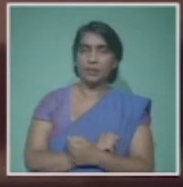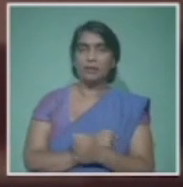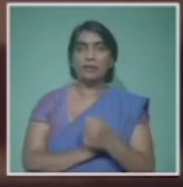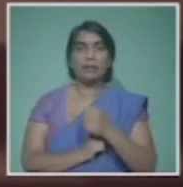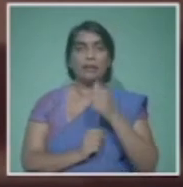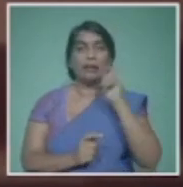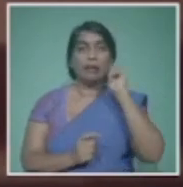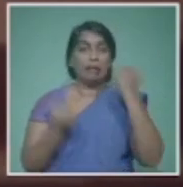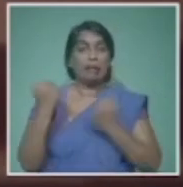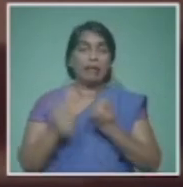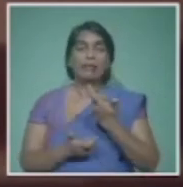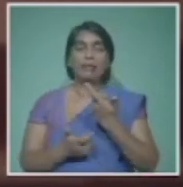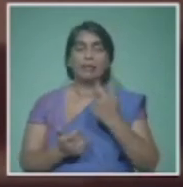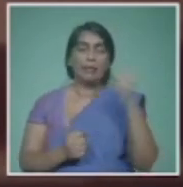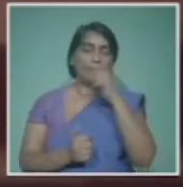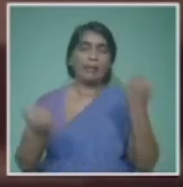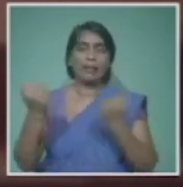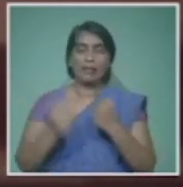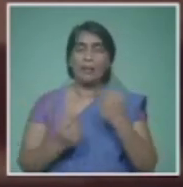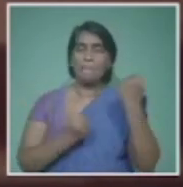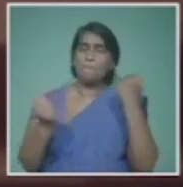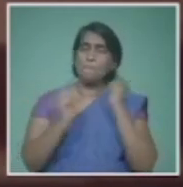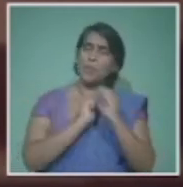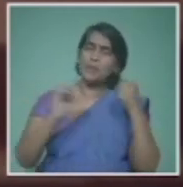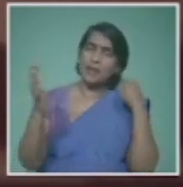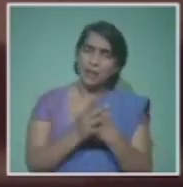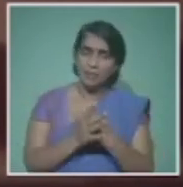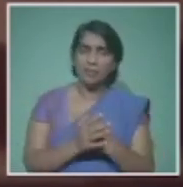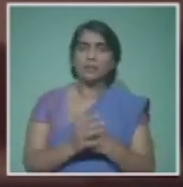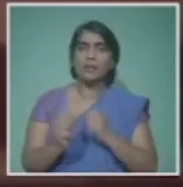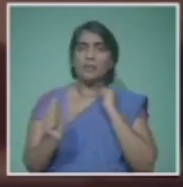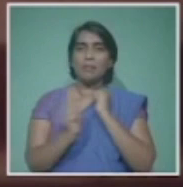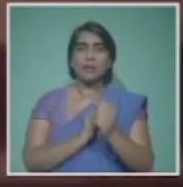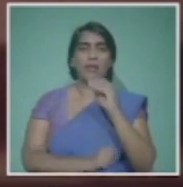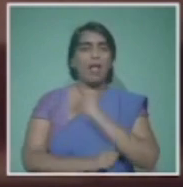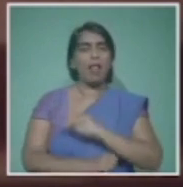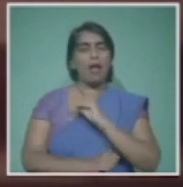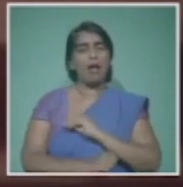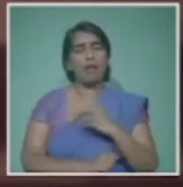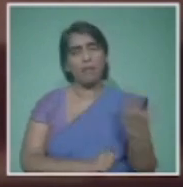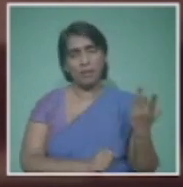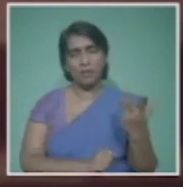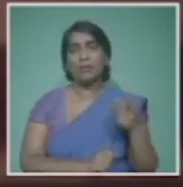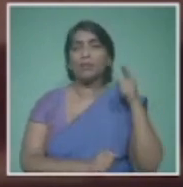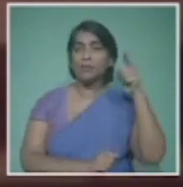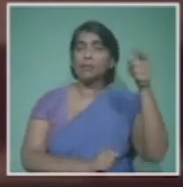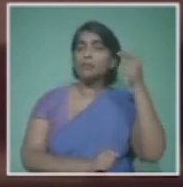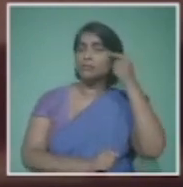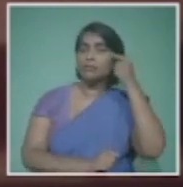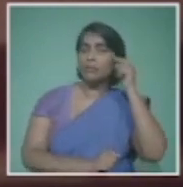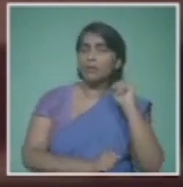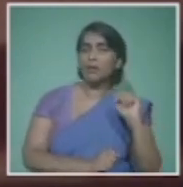bill elawano, bassegat ane meten accident eno. Dora bassegat labla ben natu eno. Dora betul ma kerana